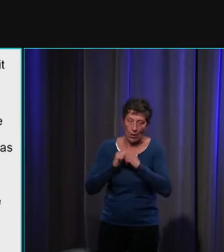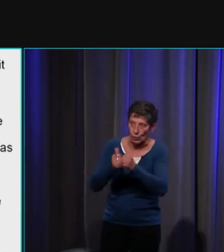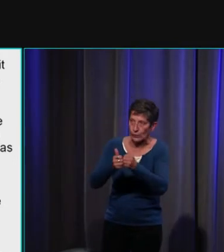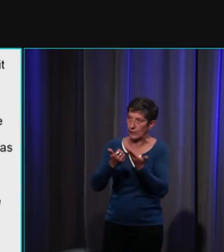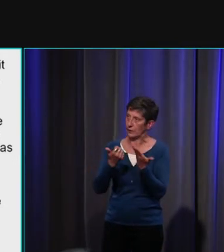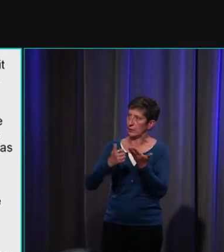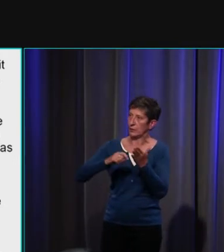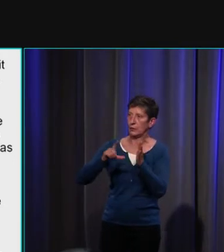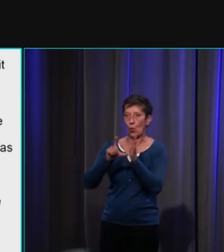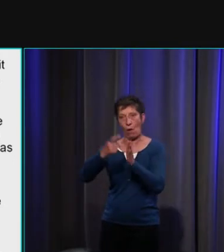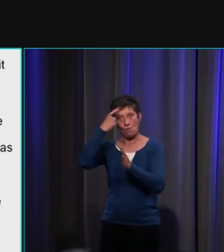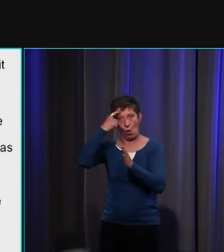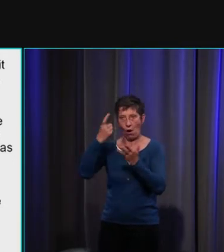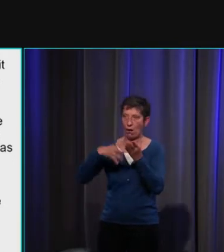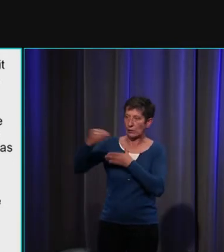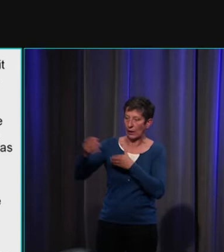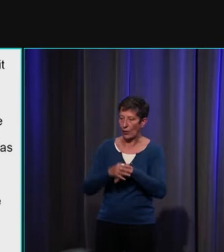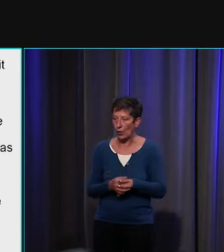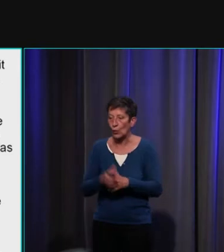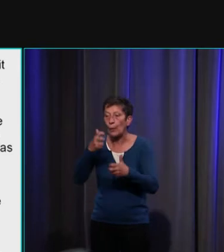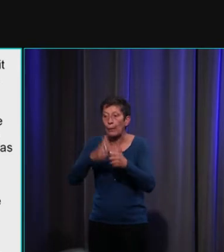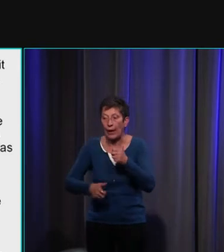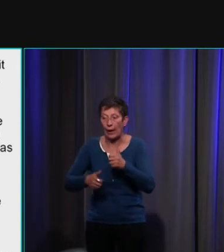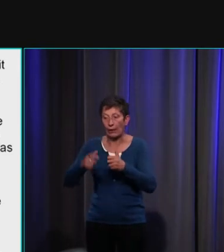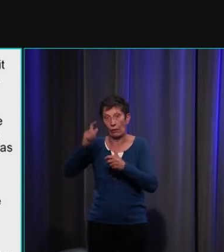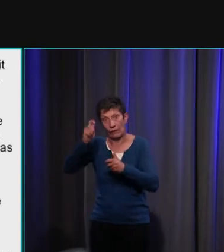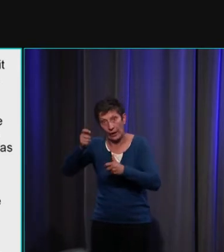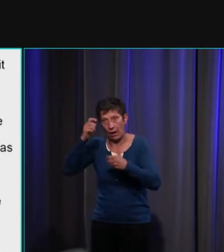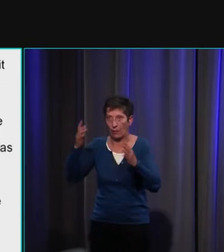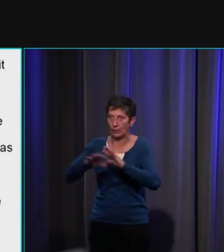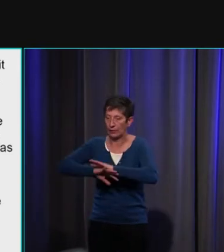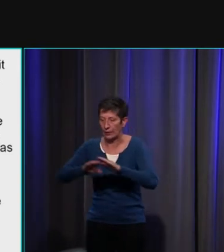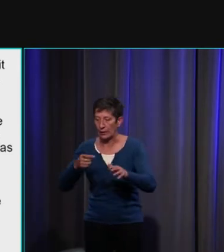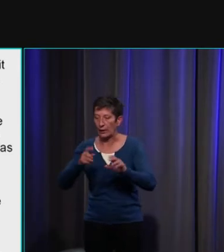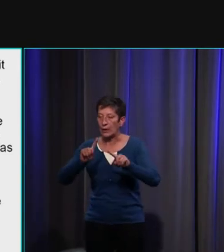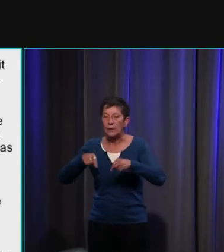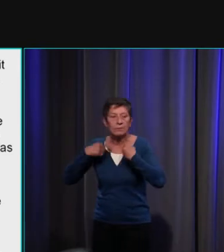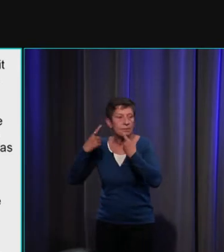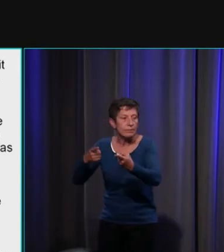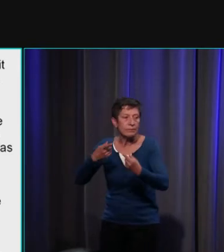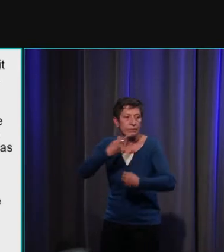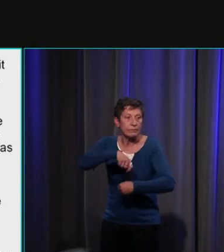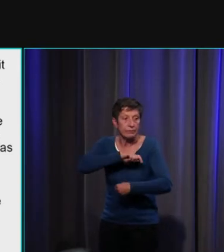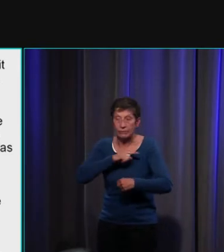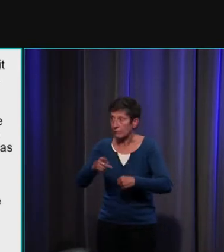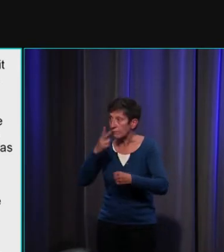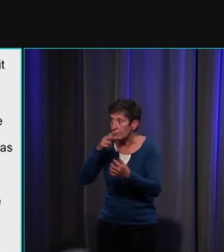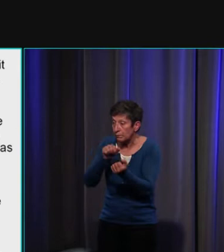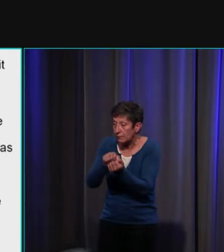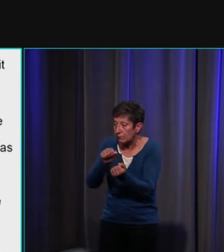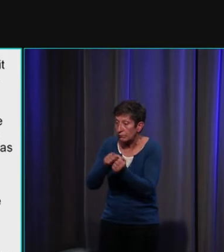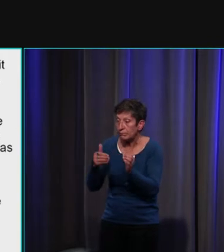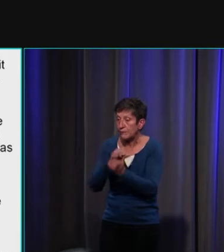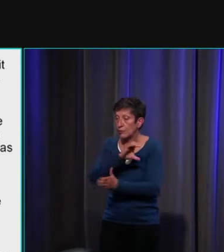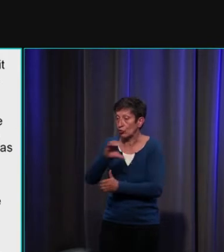en pierre le vénérable l'abbé de cluny est allé dans la péninsule ibérique où il a vu pour la première fois du papier il 140 ça vient de